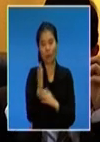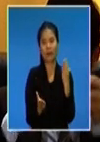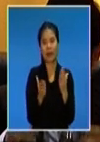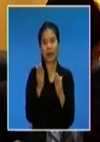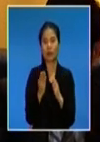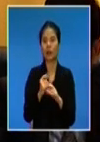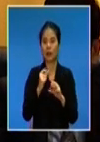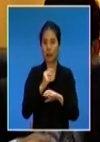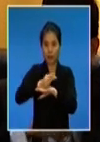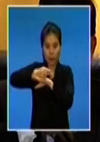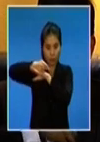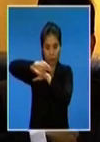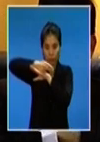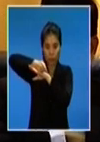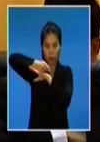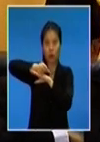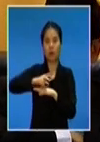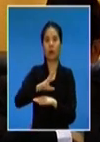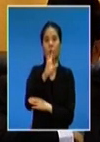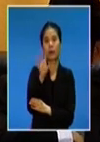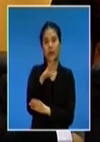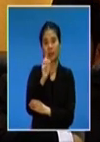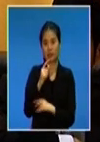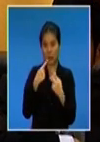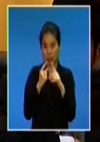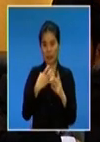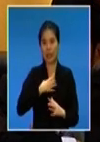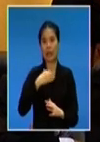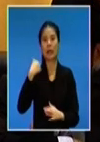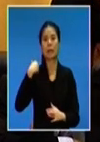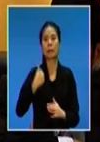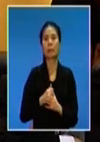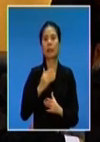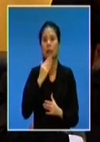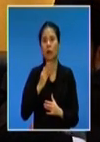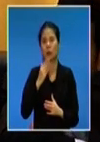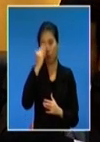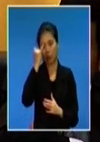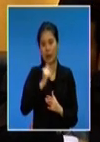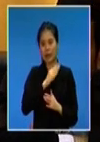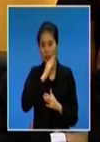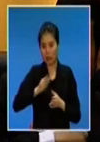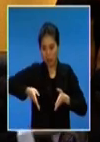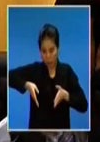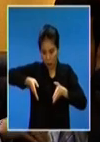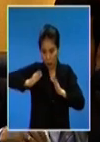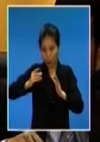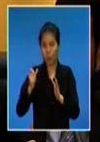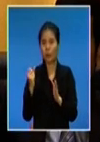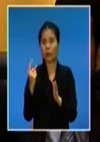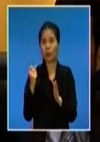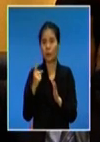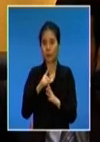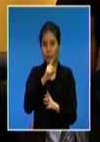ดัมมี่กล้องนะแคมีราอะไรก็ว่าไปแต่ว่าให้มันมีตลอดเพราะว่าเหมือนอย่างโทเวเนี่ยความเร็ว120ถ้าใครขับเกิน125โด